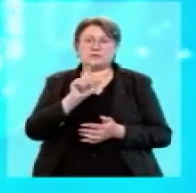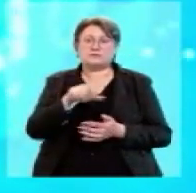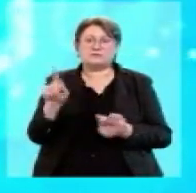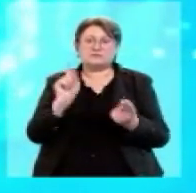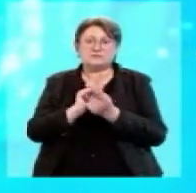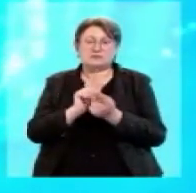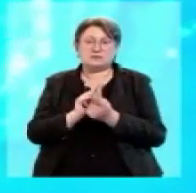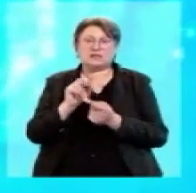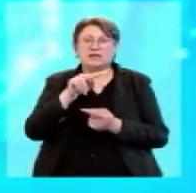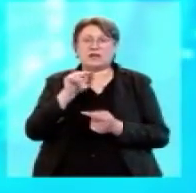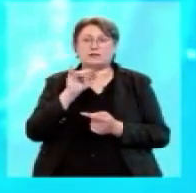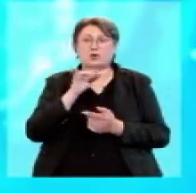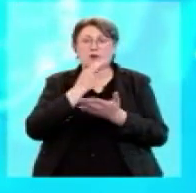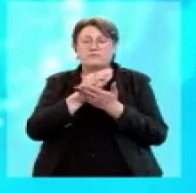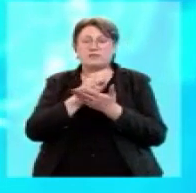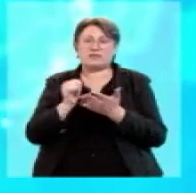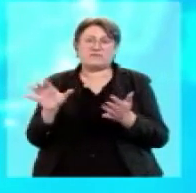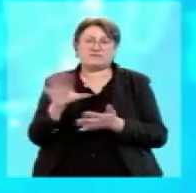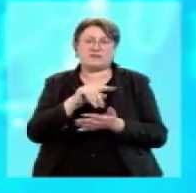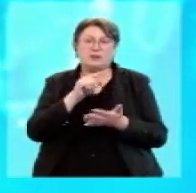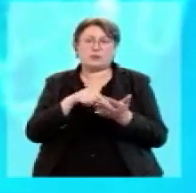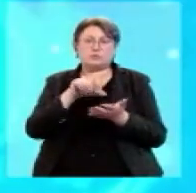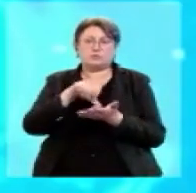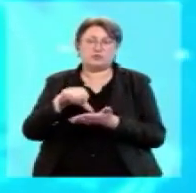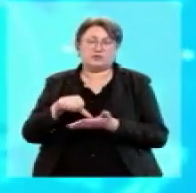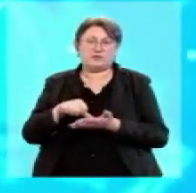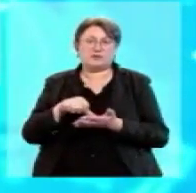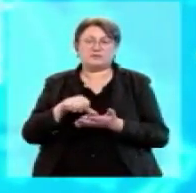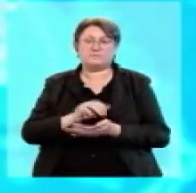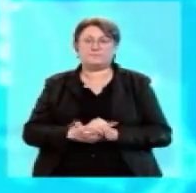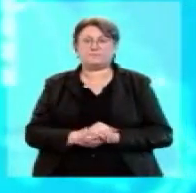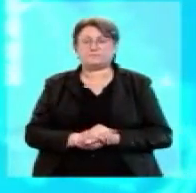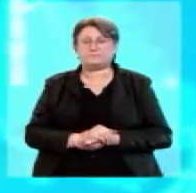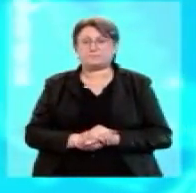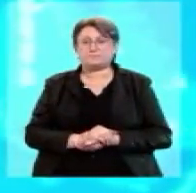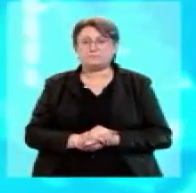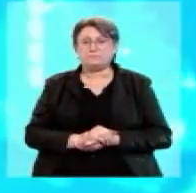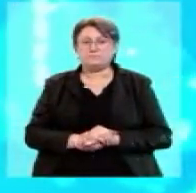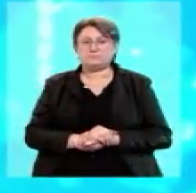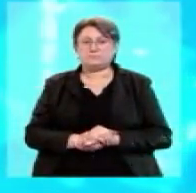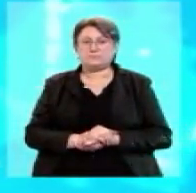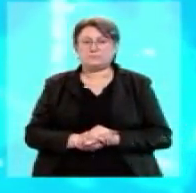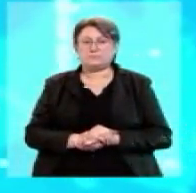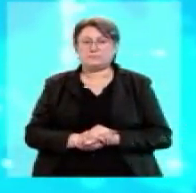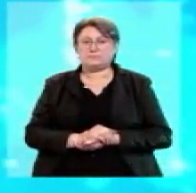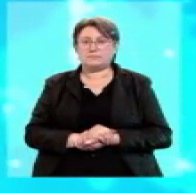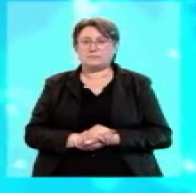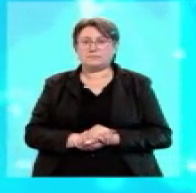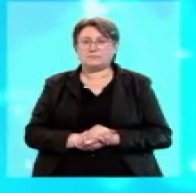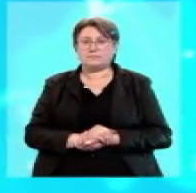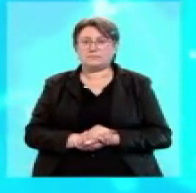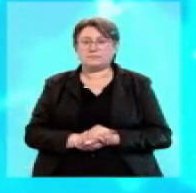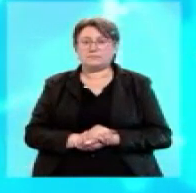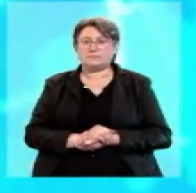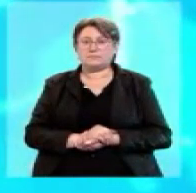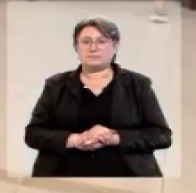түрлі сұрақтарына жауап беріп, өзекті тақырыптарды талқылады. Өзінің жұмыс сапарын есептік кездесу емес, бұл халықпен кері байланыс деп